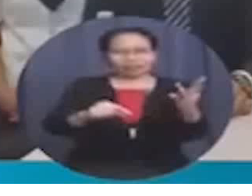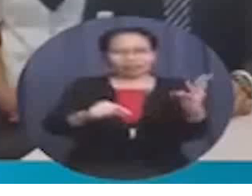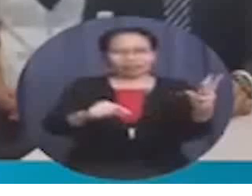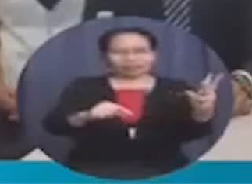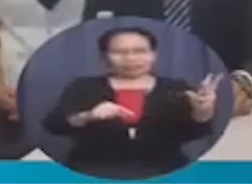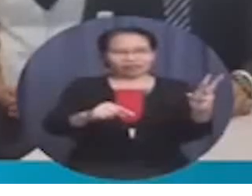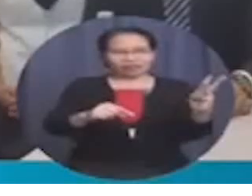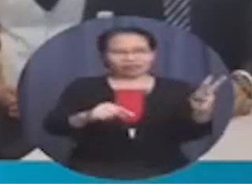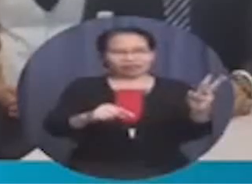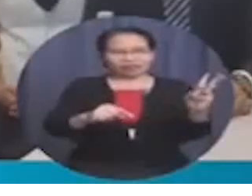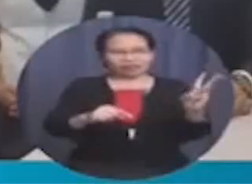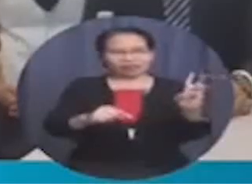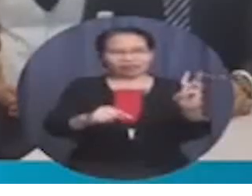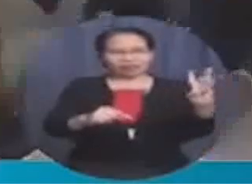6:16.